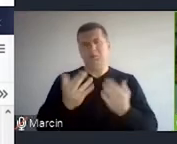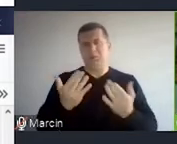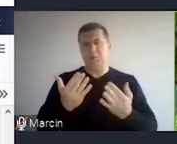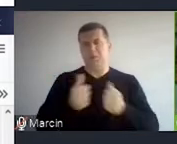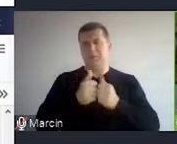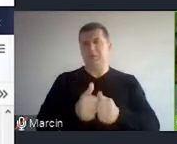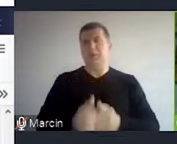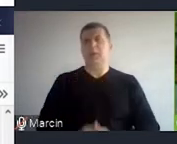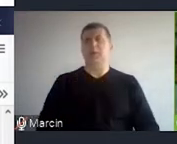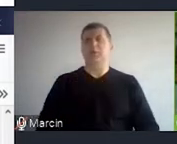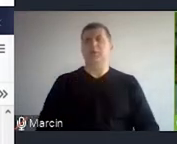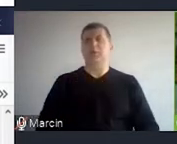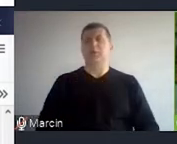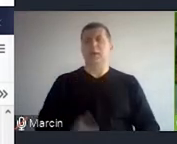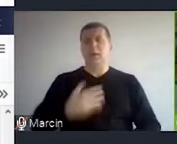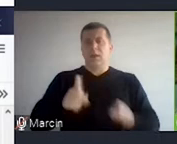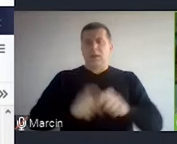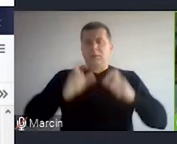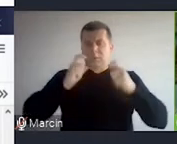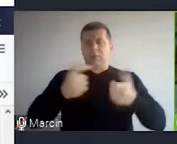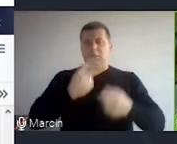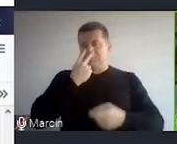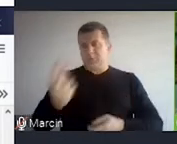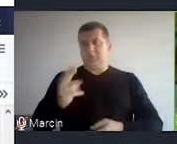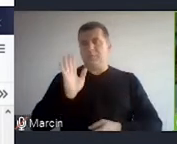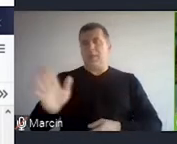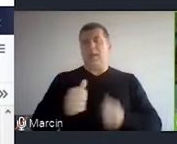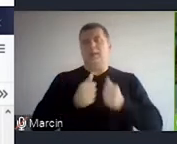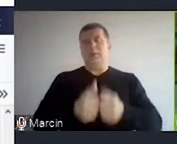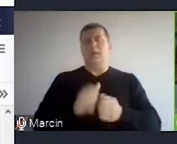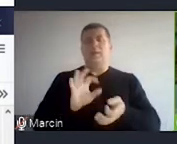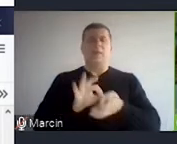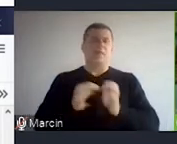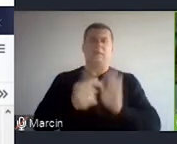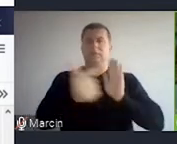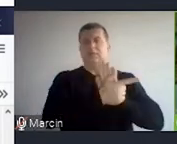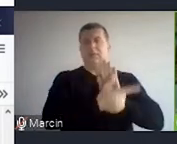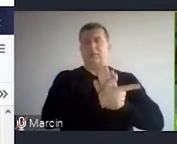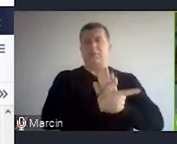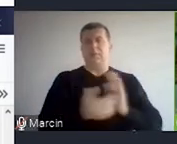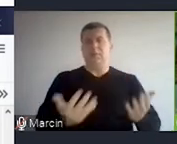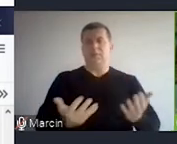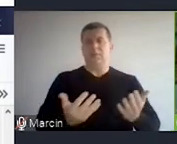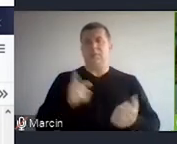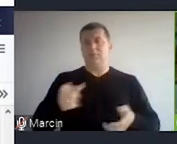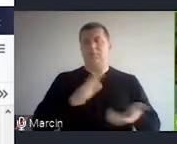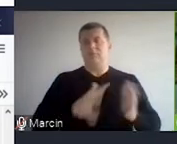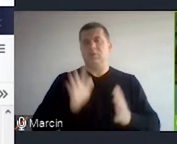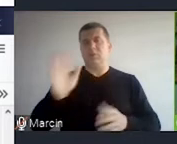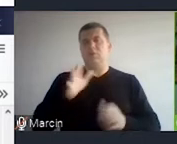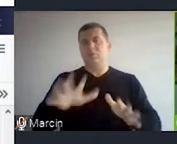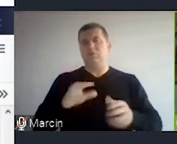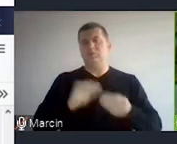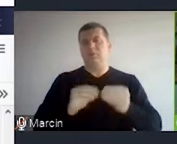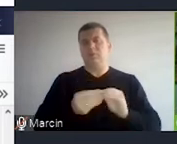projekty, i zdarzyło mi się spotkać takie, które miały tych zadań 17 i zrobiły sobie tym sposobem straszliwą